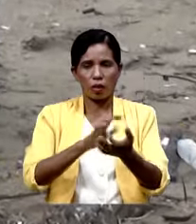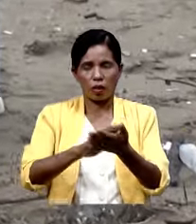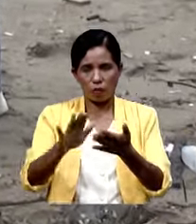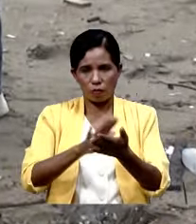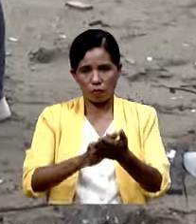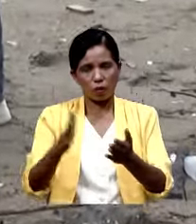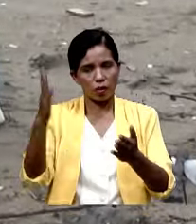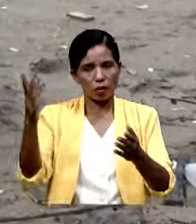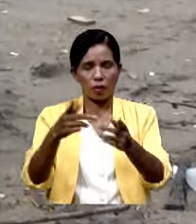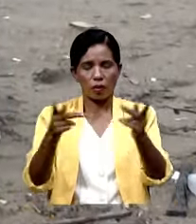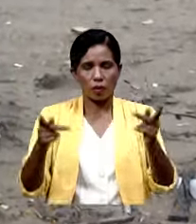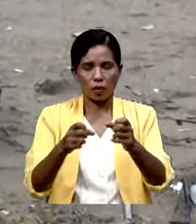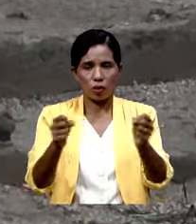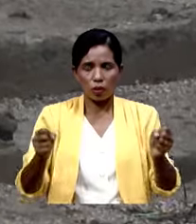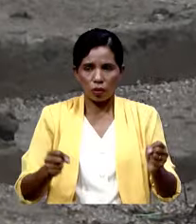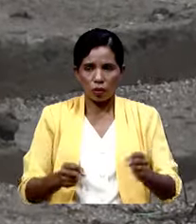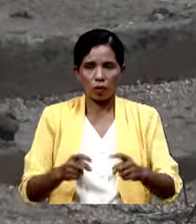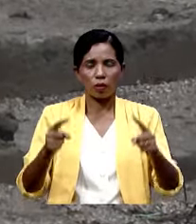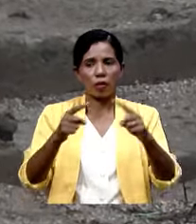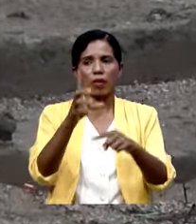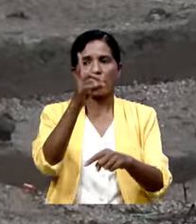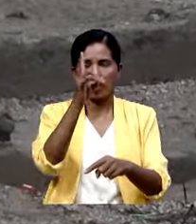geral iha bairo. Suku to postu sira iha